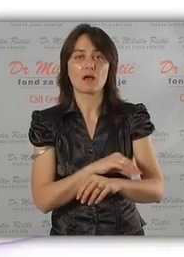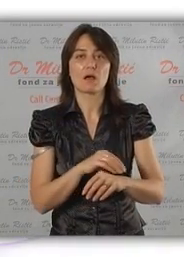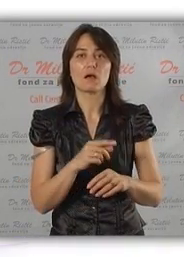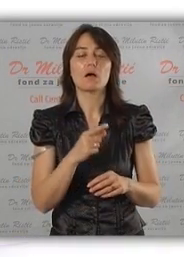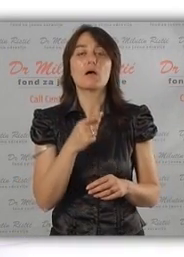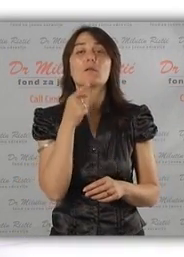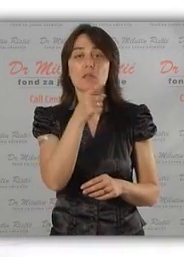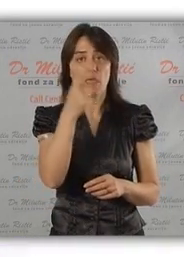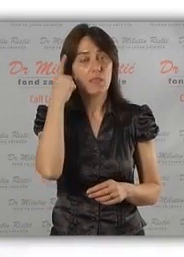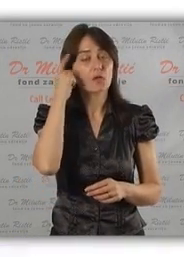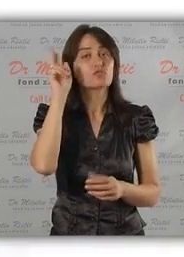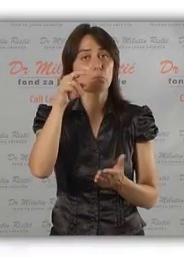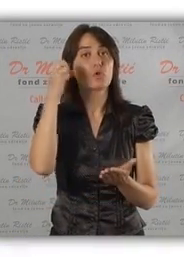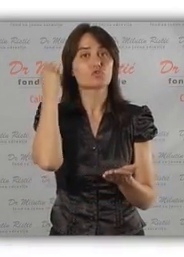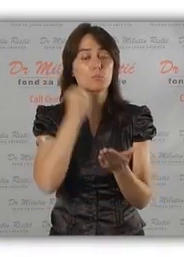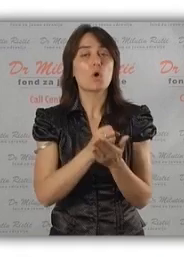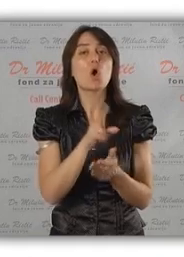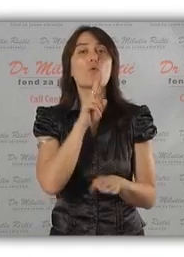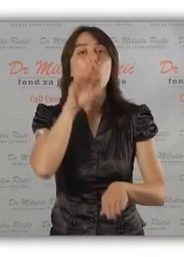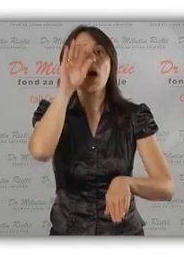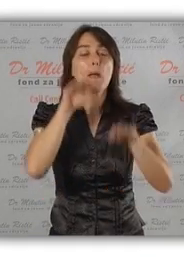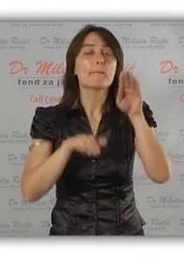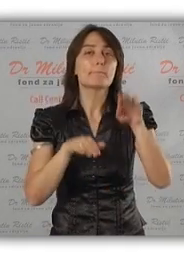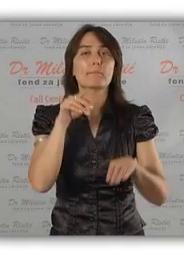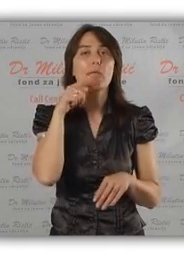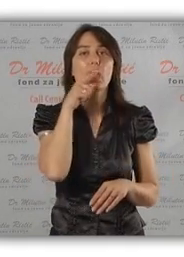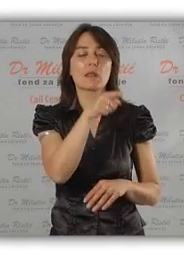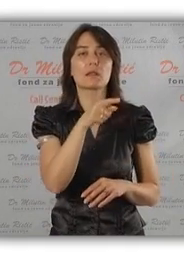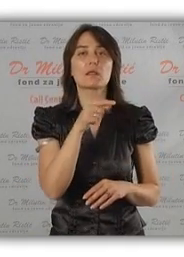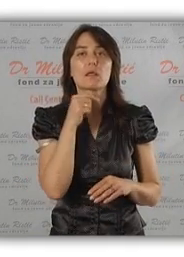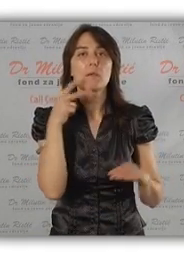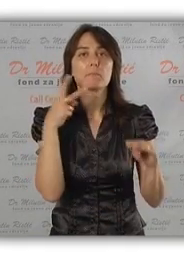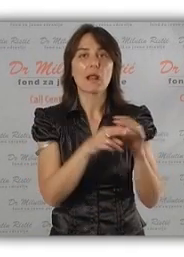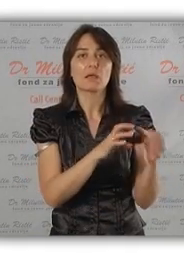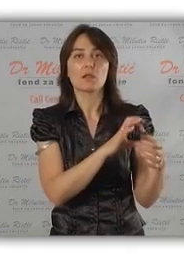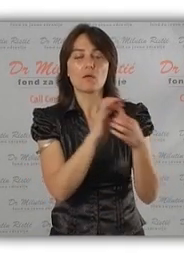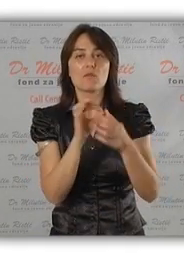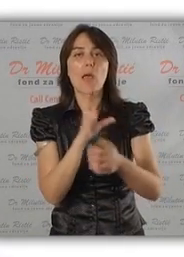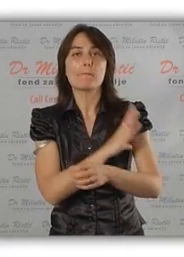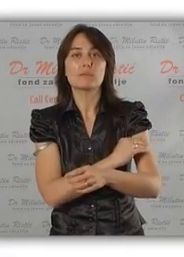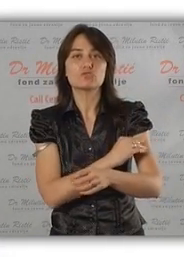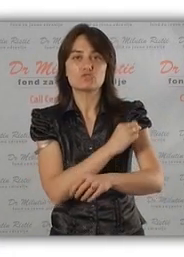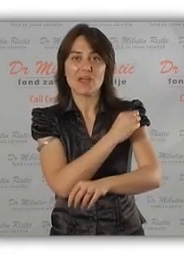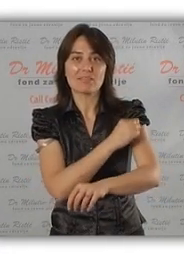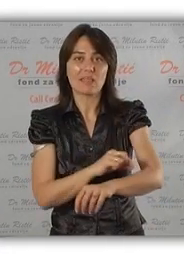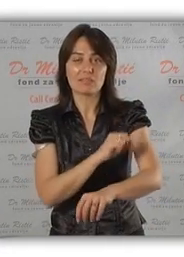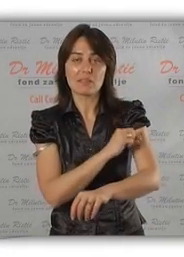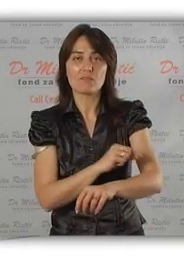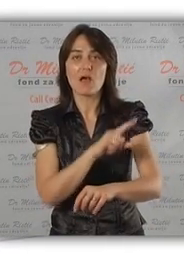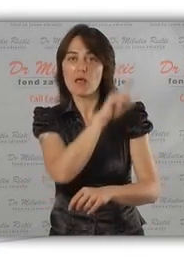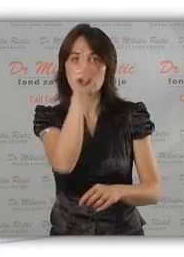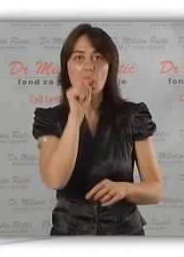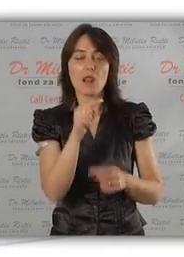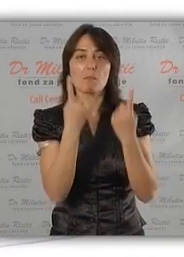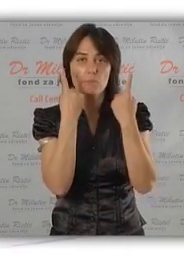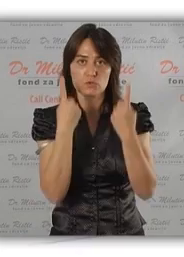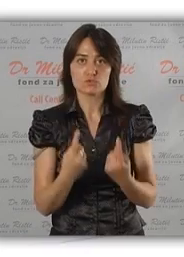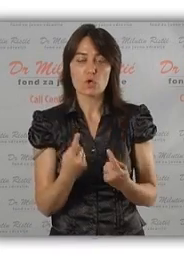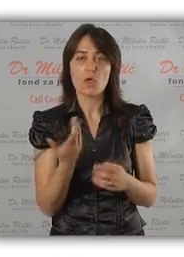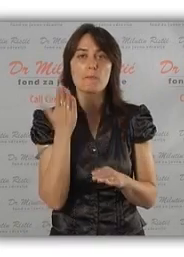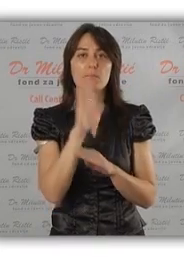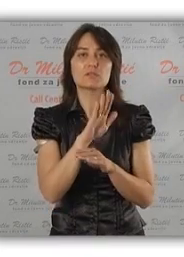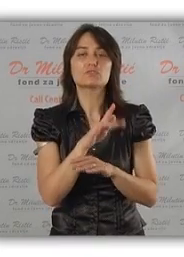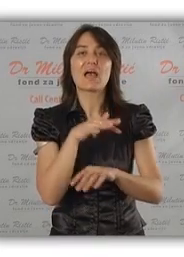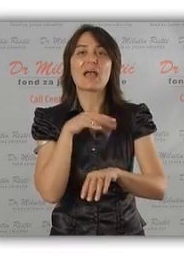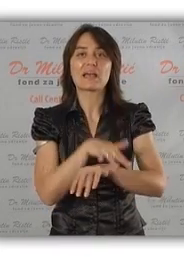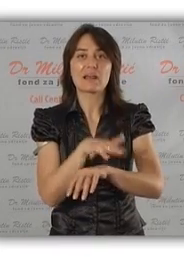tkiva. Na taj način možemo da utvrdimo da li i u kojoj meri postoji prekid kontinuiteta mišića ili tetive,